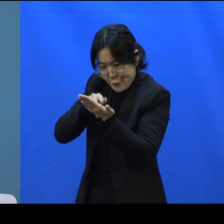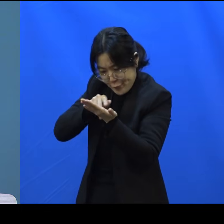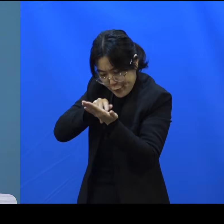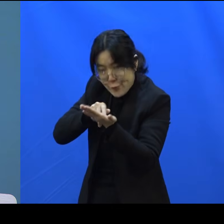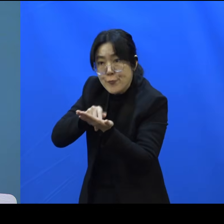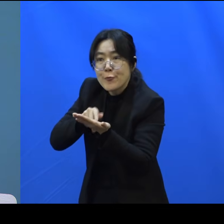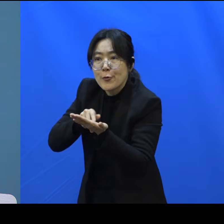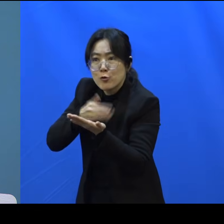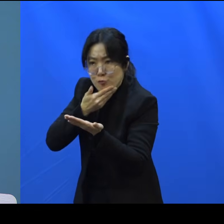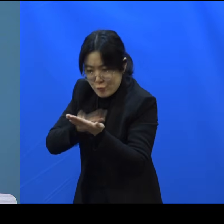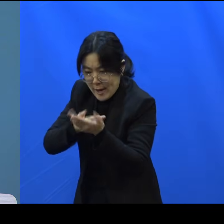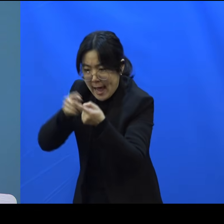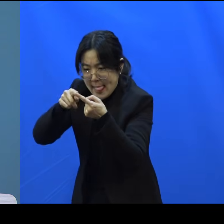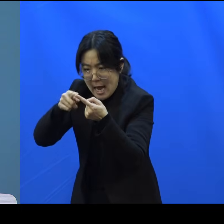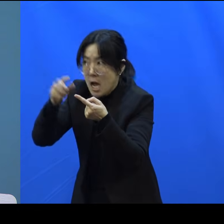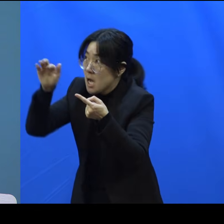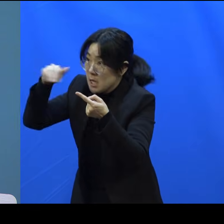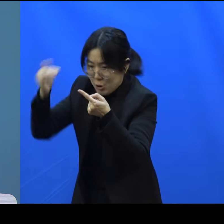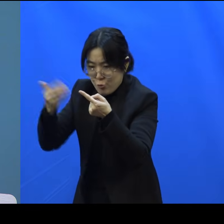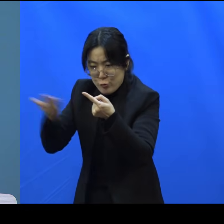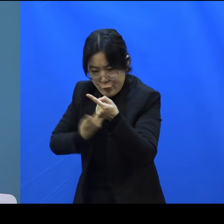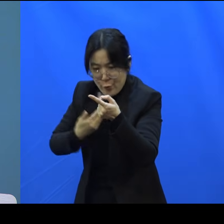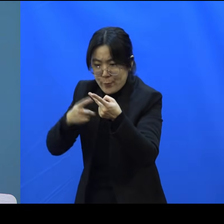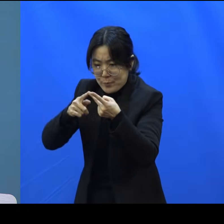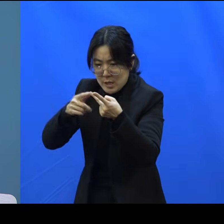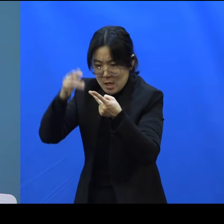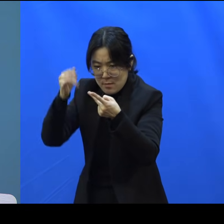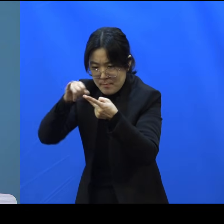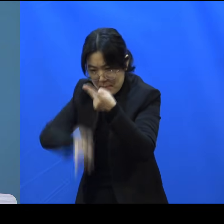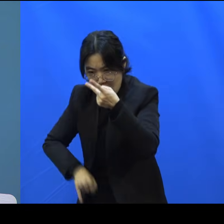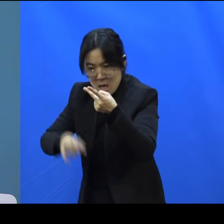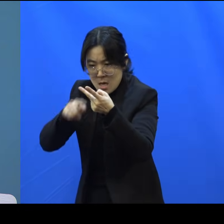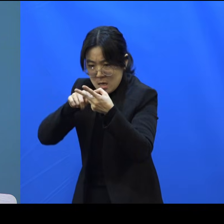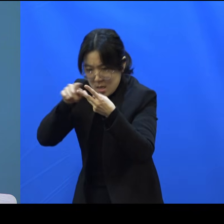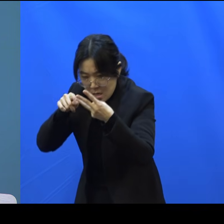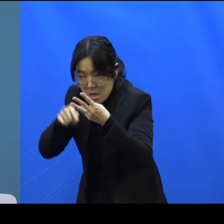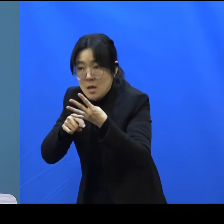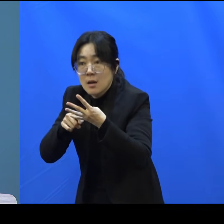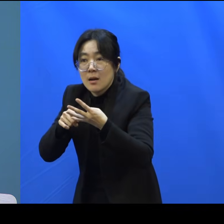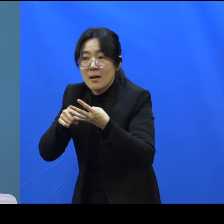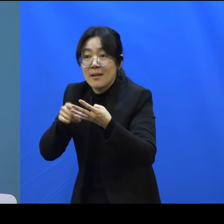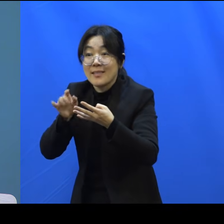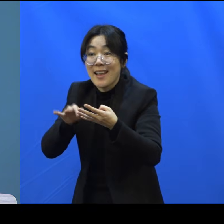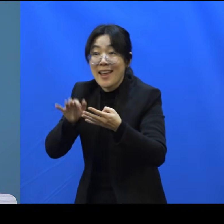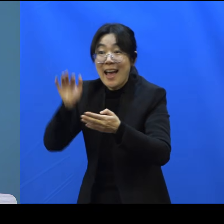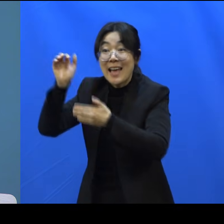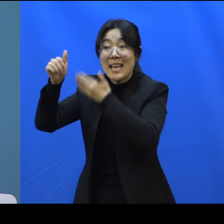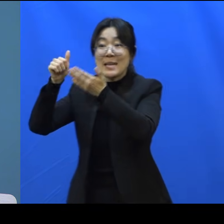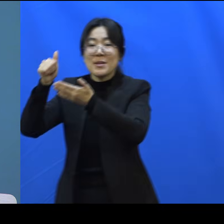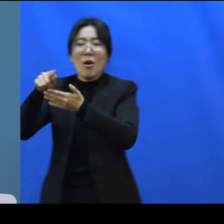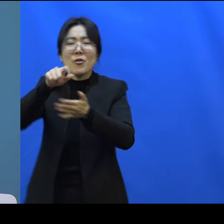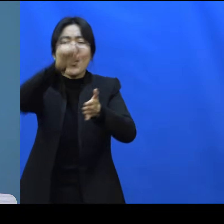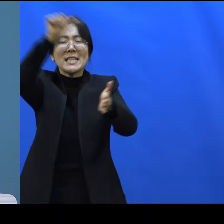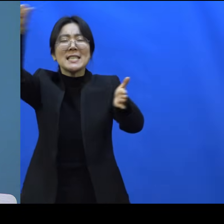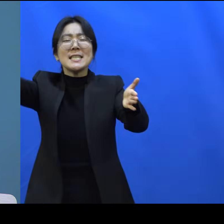그것만 보는 거죠. 근데 하나님은 바울의 인생 전체를 보고 계세요.